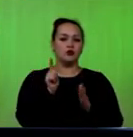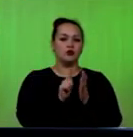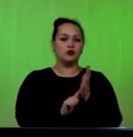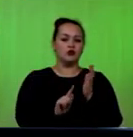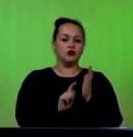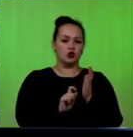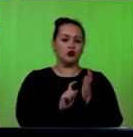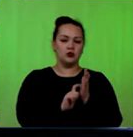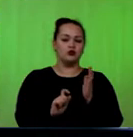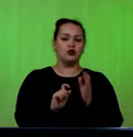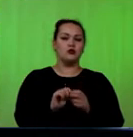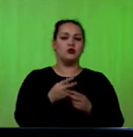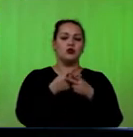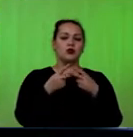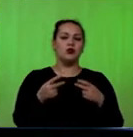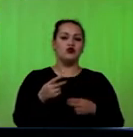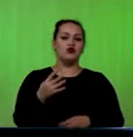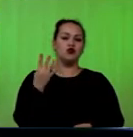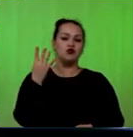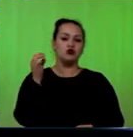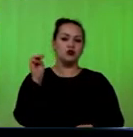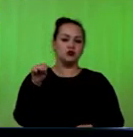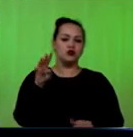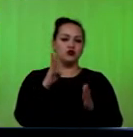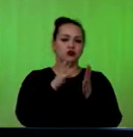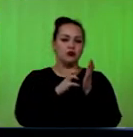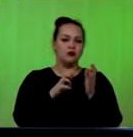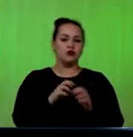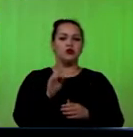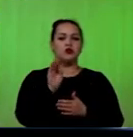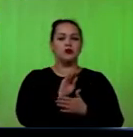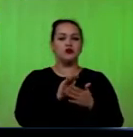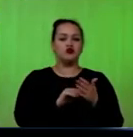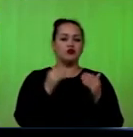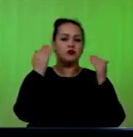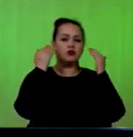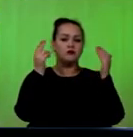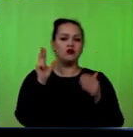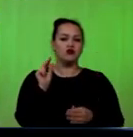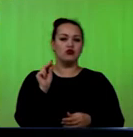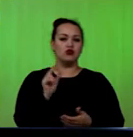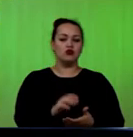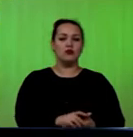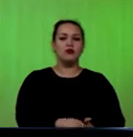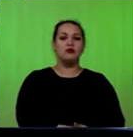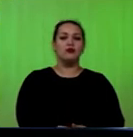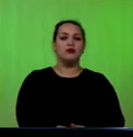то получится 4900 запишите неизвестное число